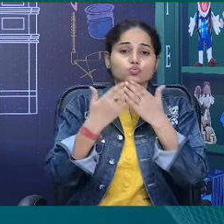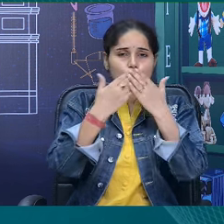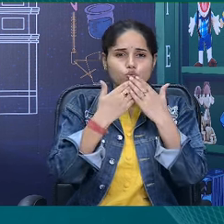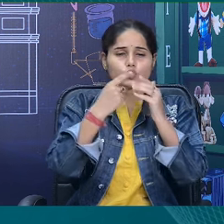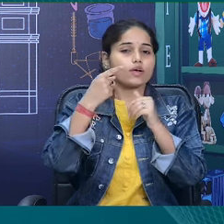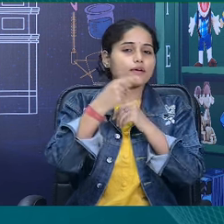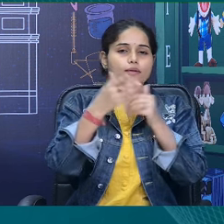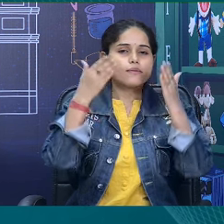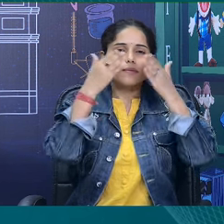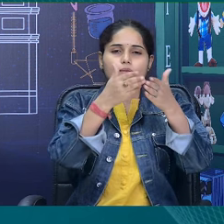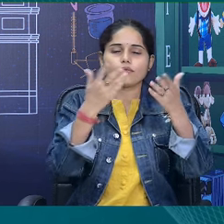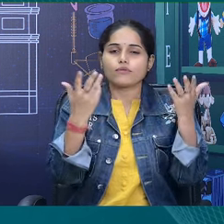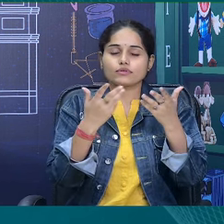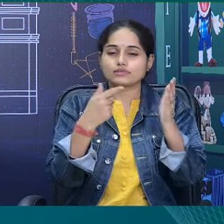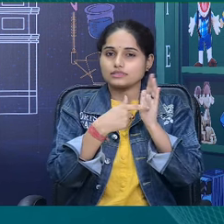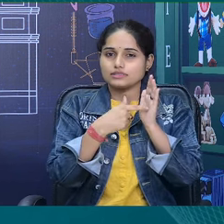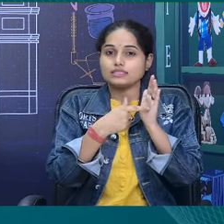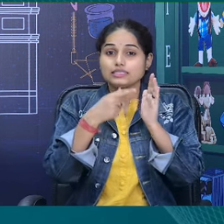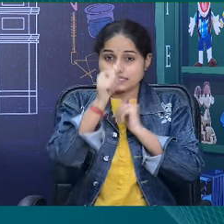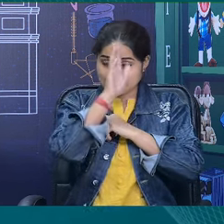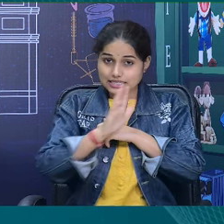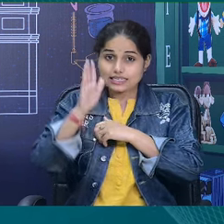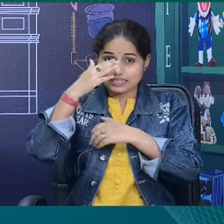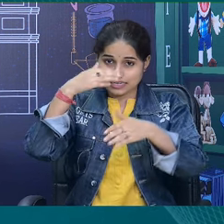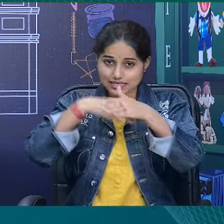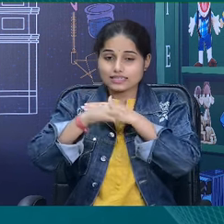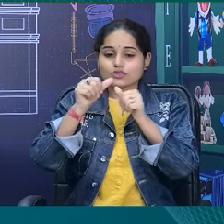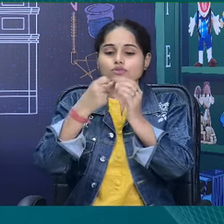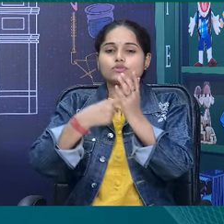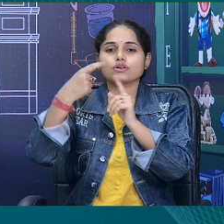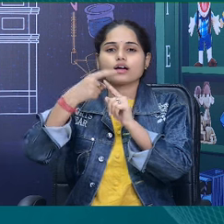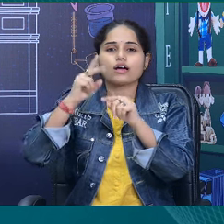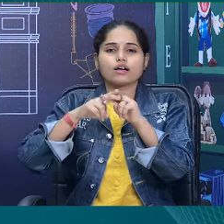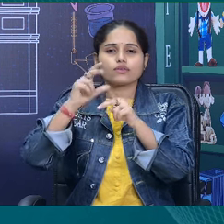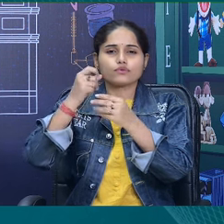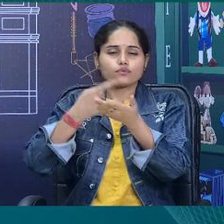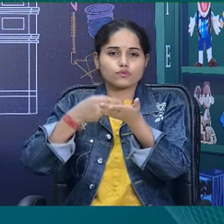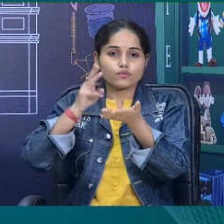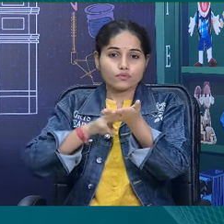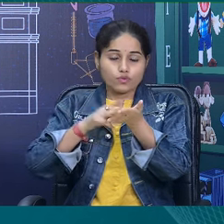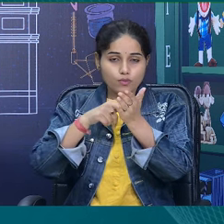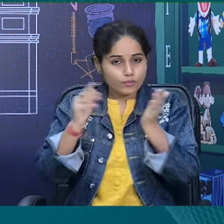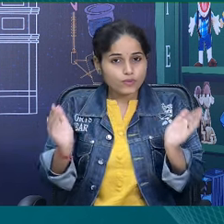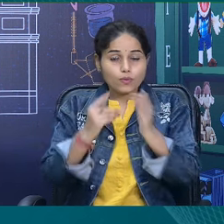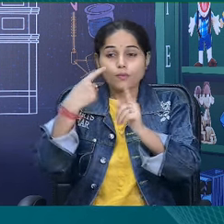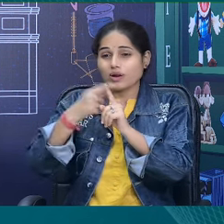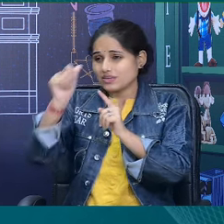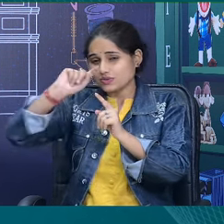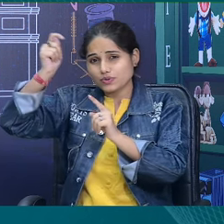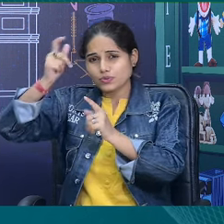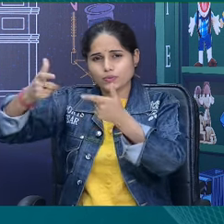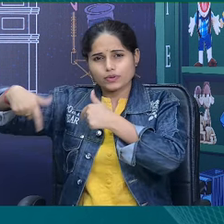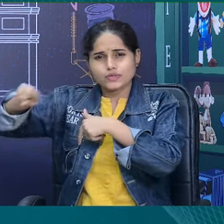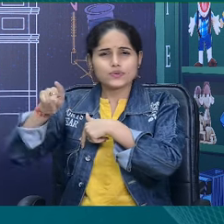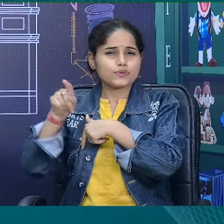अ जो काम था वो यह चाहते थे कि इंडियन आर्ट फॉर्म को ही हम ज्यादा आगे चलाएं और ब्रिटिशर्स की जो पद्धति